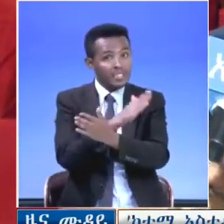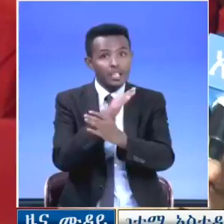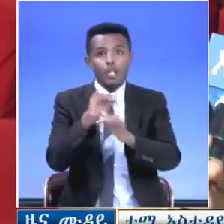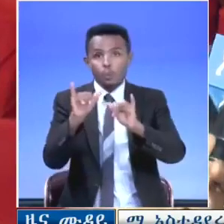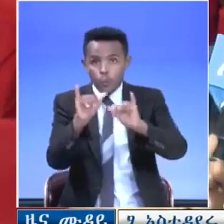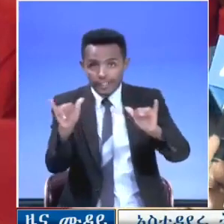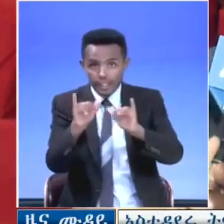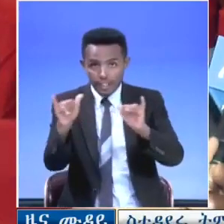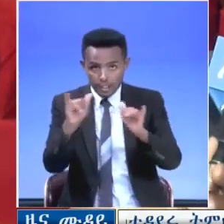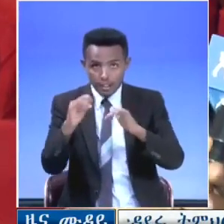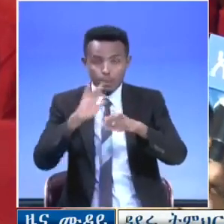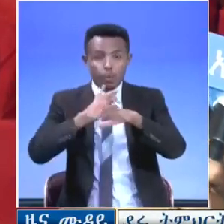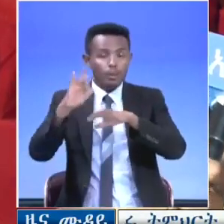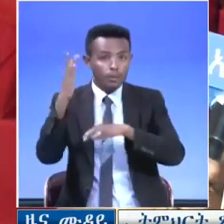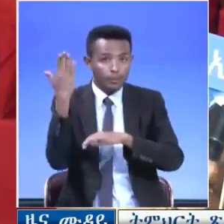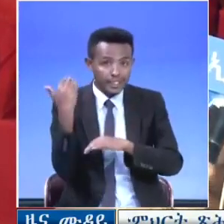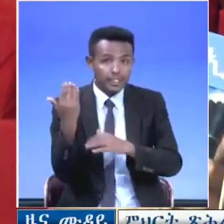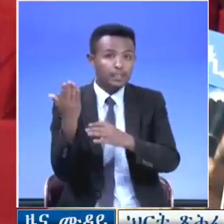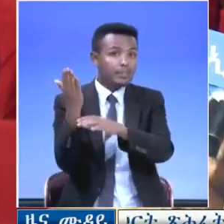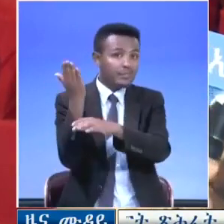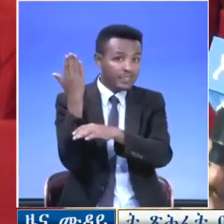ነበረ።